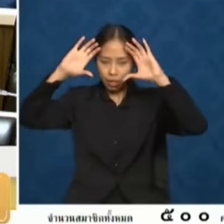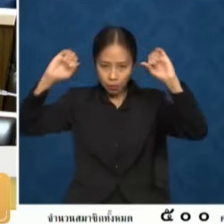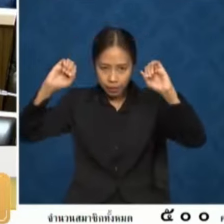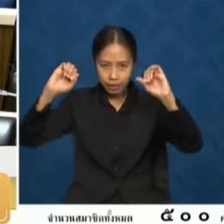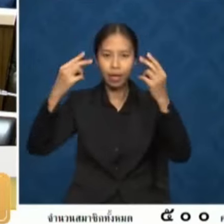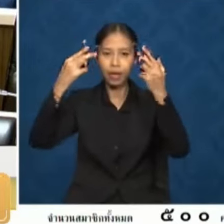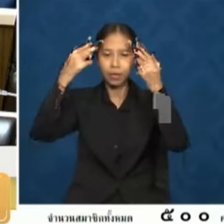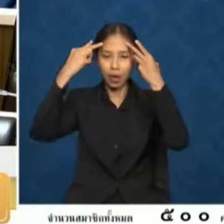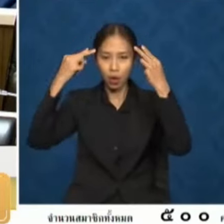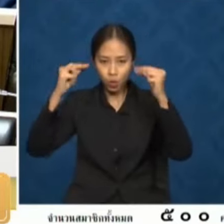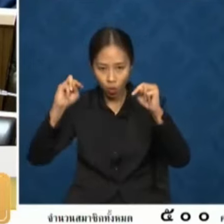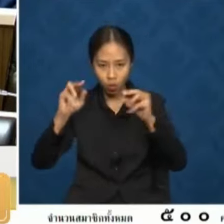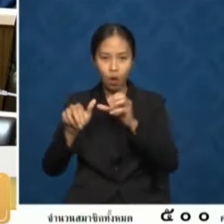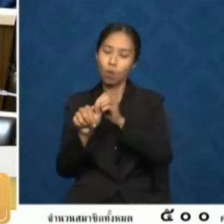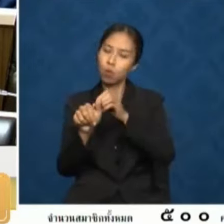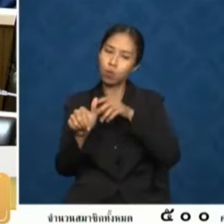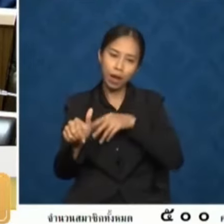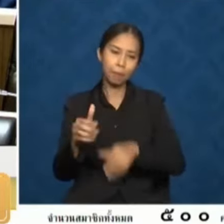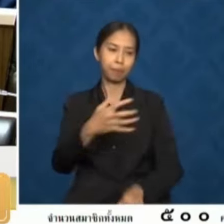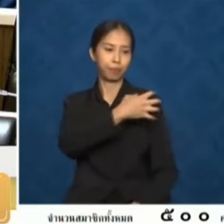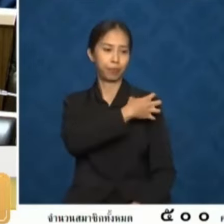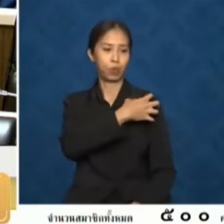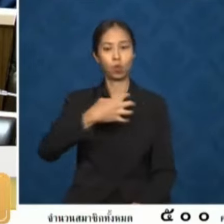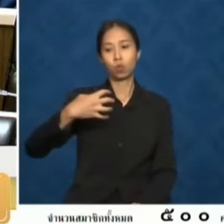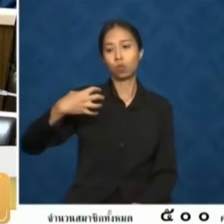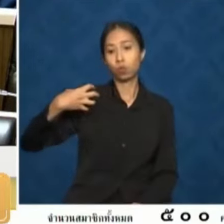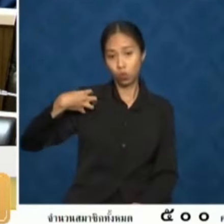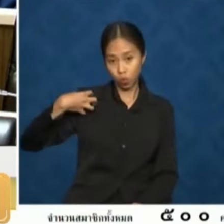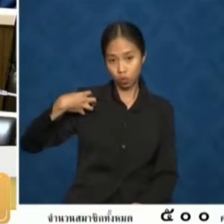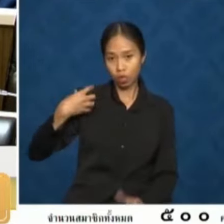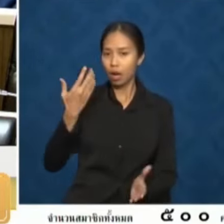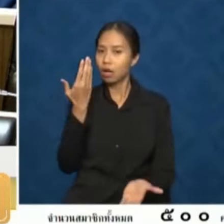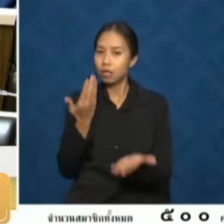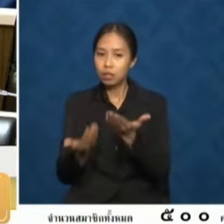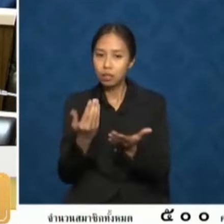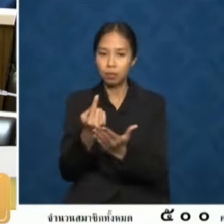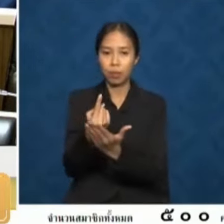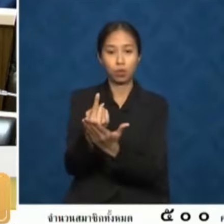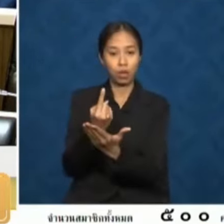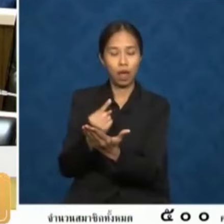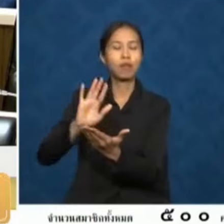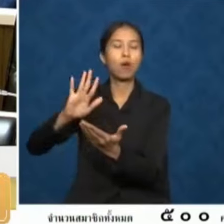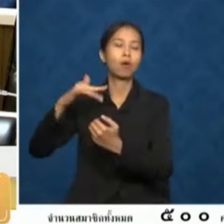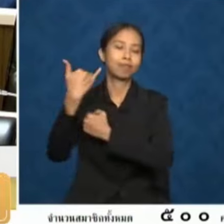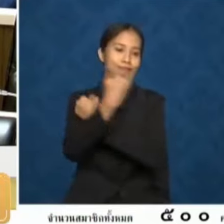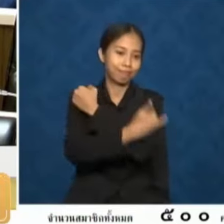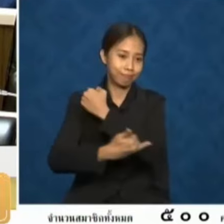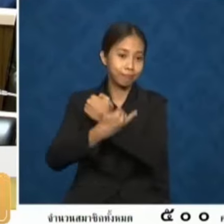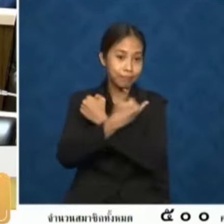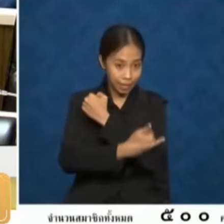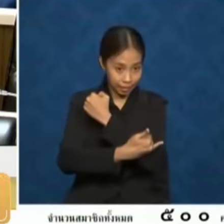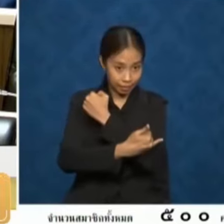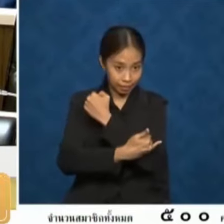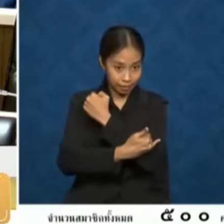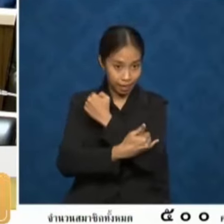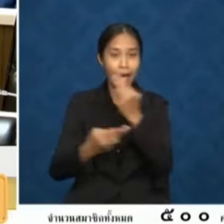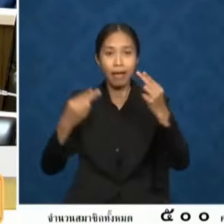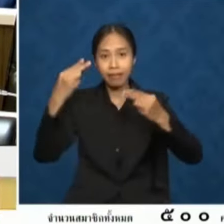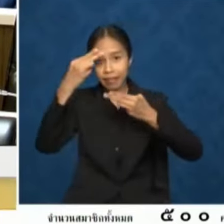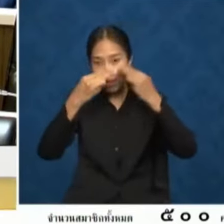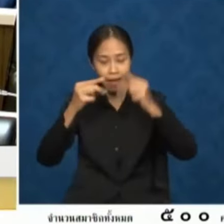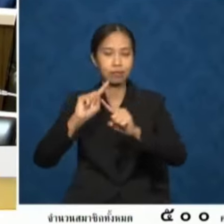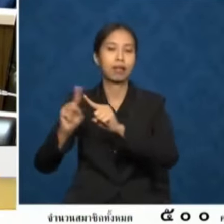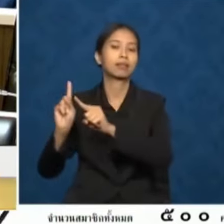ายกรัฐมนตรีผู้นำประเทศทูตหรืออาจจะเป็นผู้แทนจากต่างประเทศหรืออาคันตุกะก็